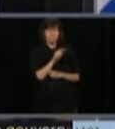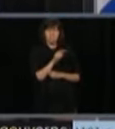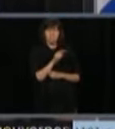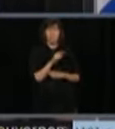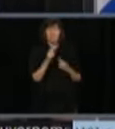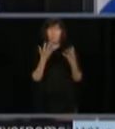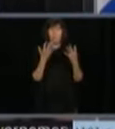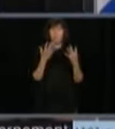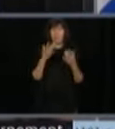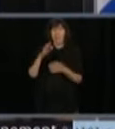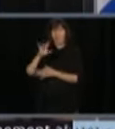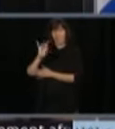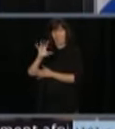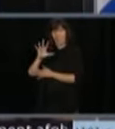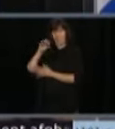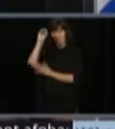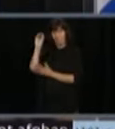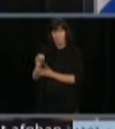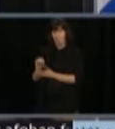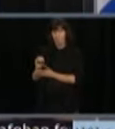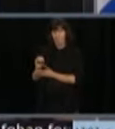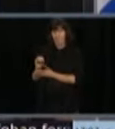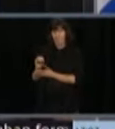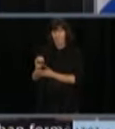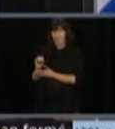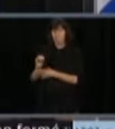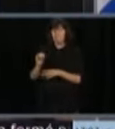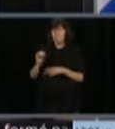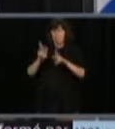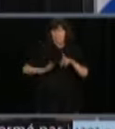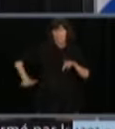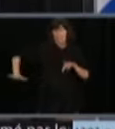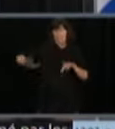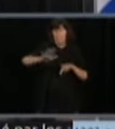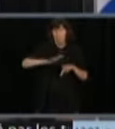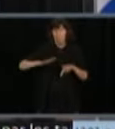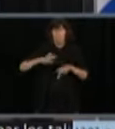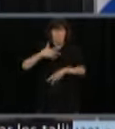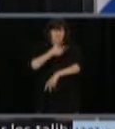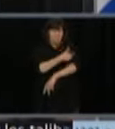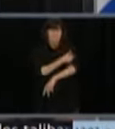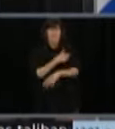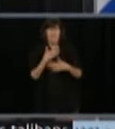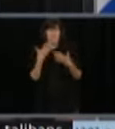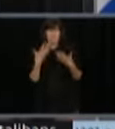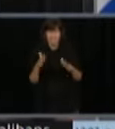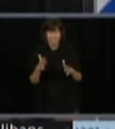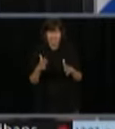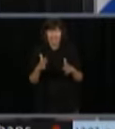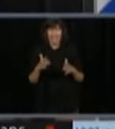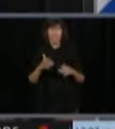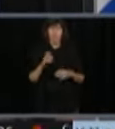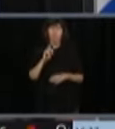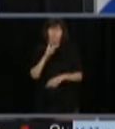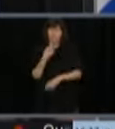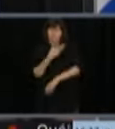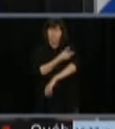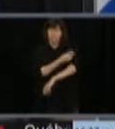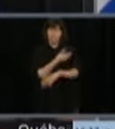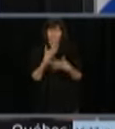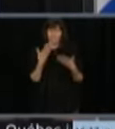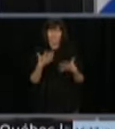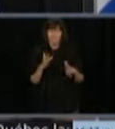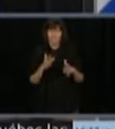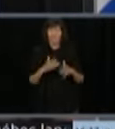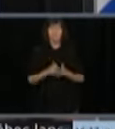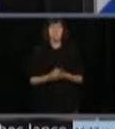85 % des Québécois qui ont accepté d'avoir au moins une dose. Ça veut dire qu'il y a quand même une